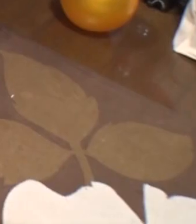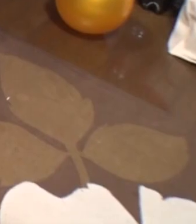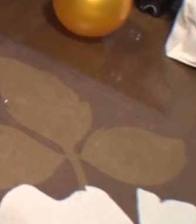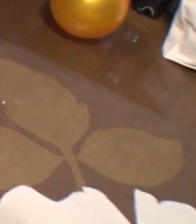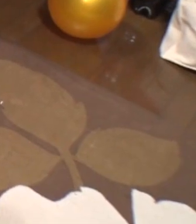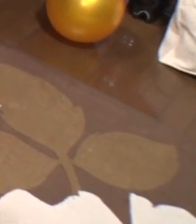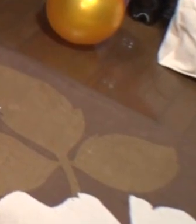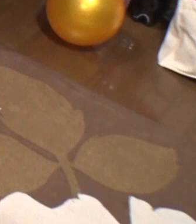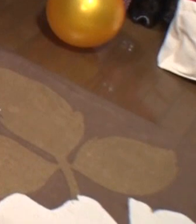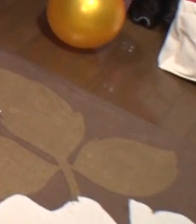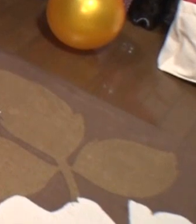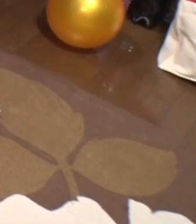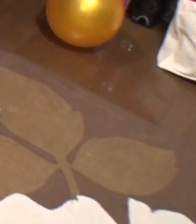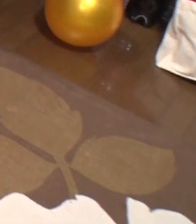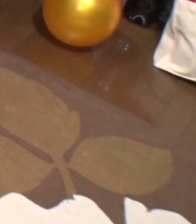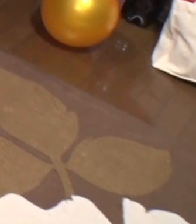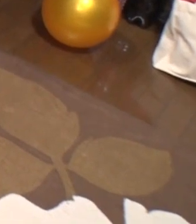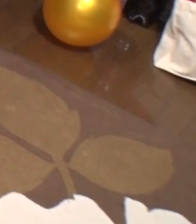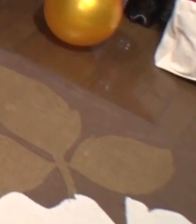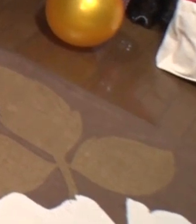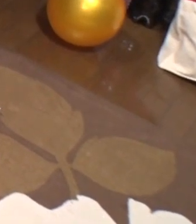教えて兵庫。 お